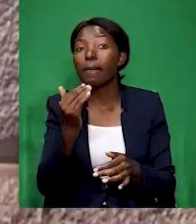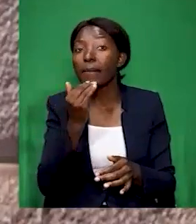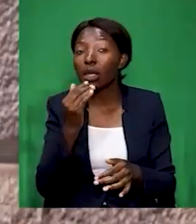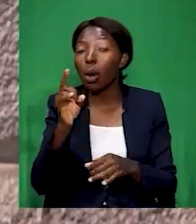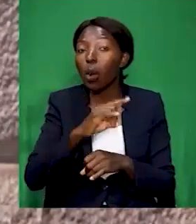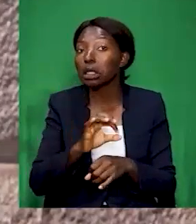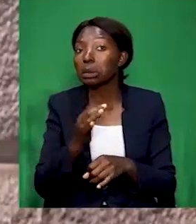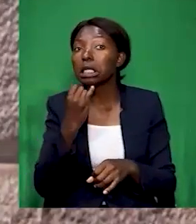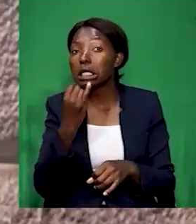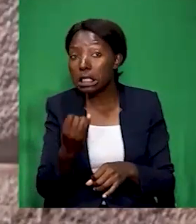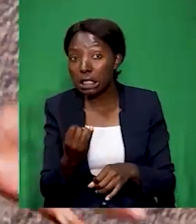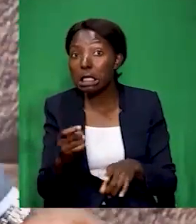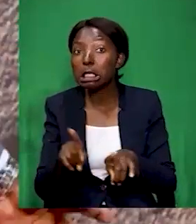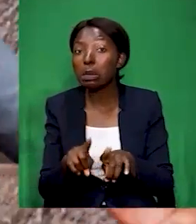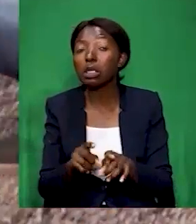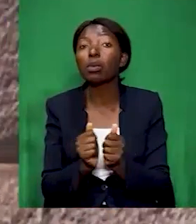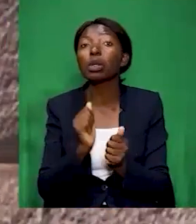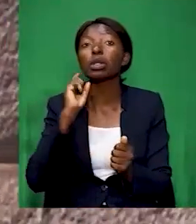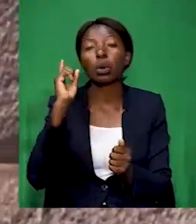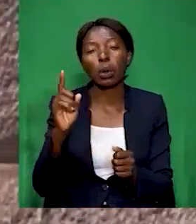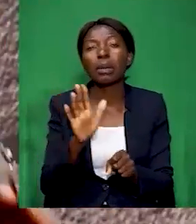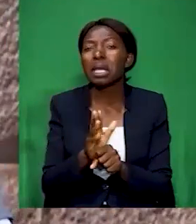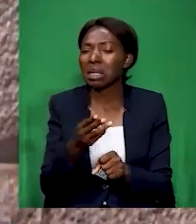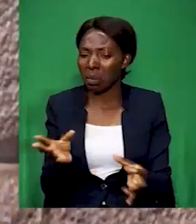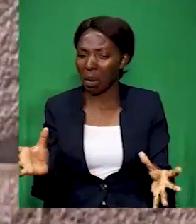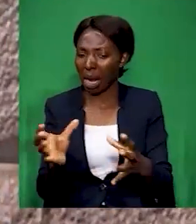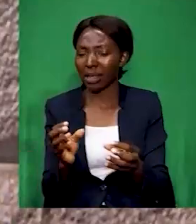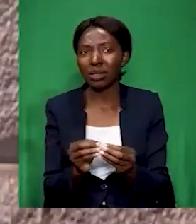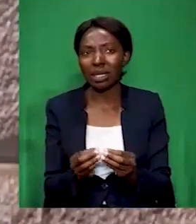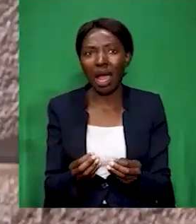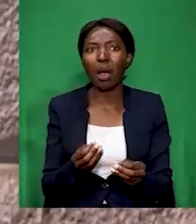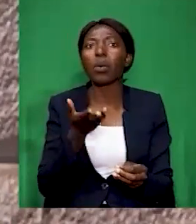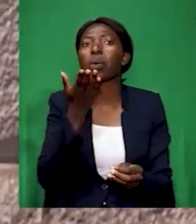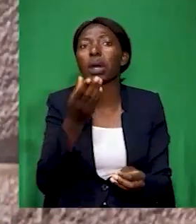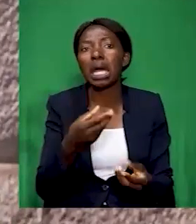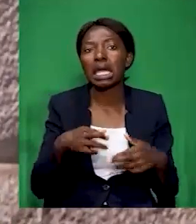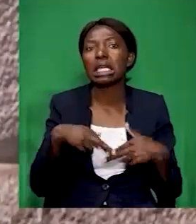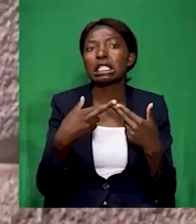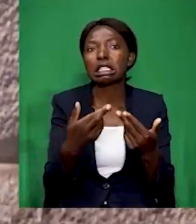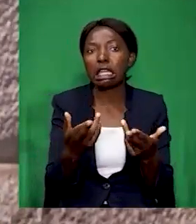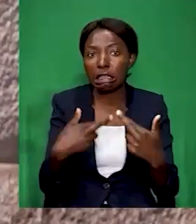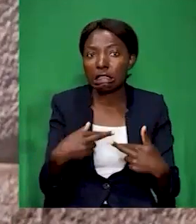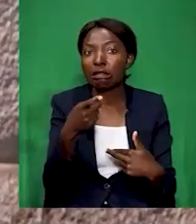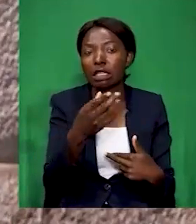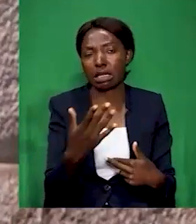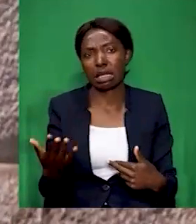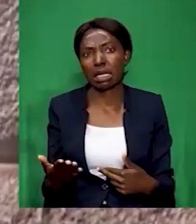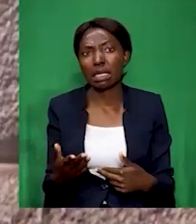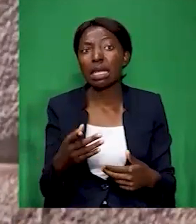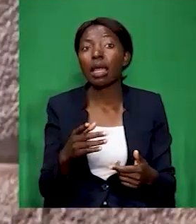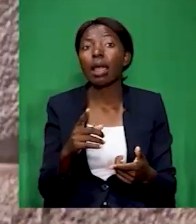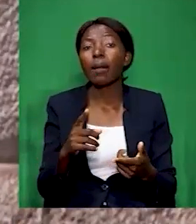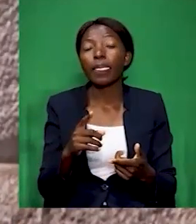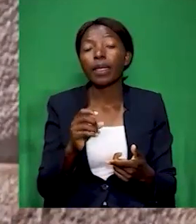of the Godhead. Saka vazhinji vanotounganidzwa vonzi receive it nas chitotya